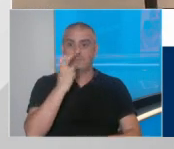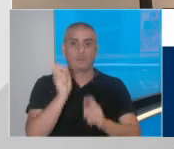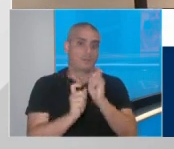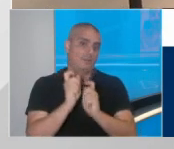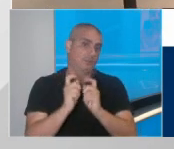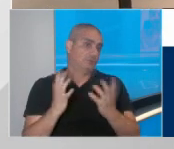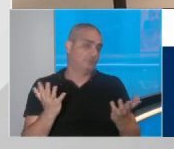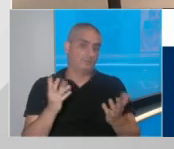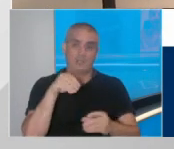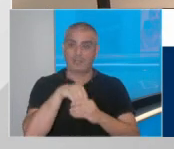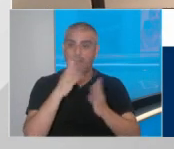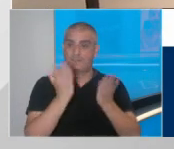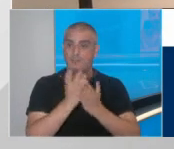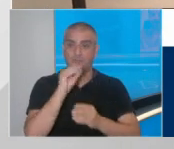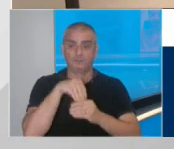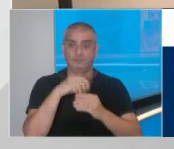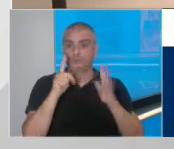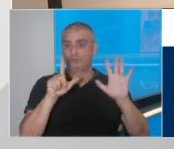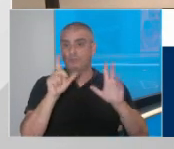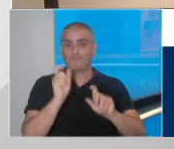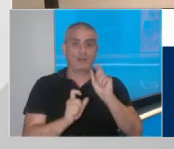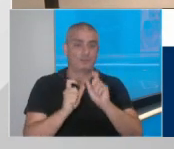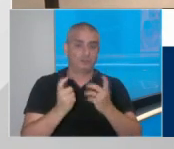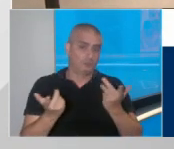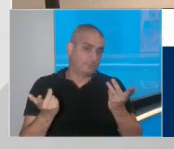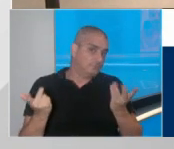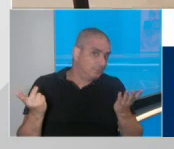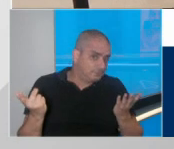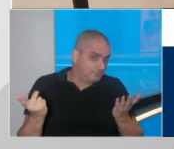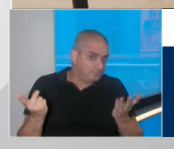איש, בקלפי בבאר שבע הצביעו 7 אנשים וכן הלאה,